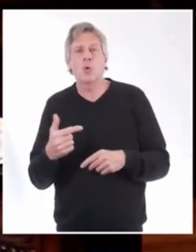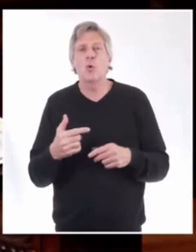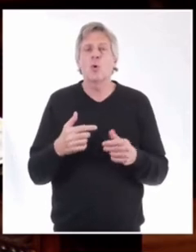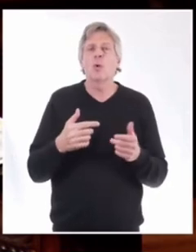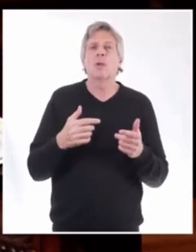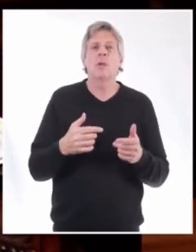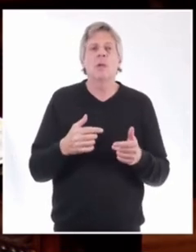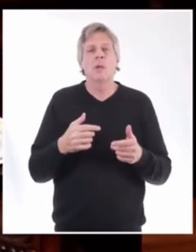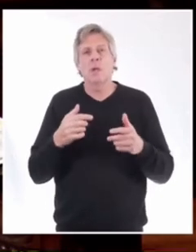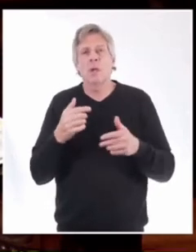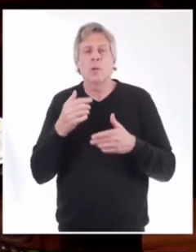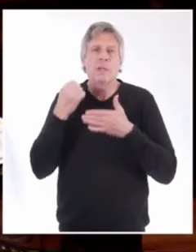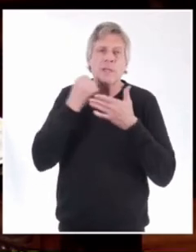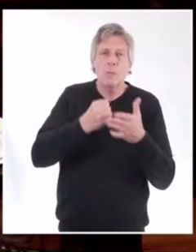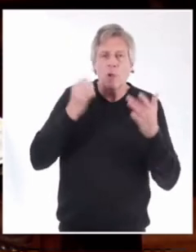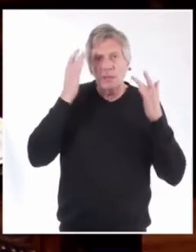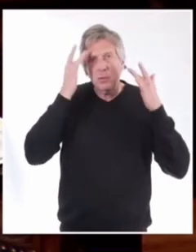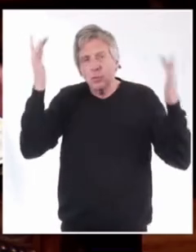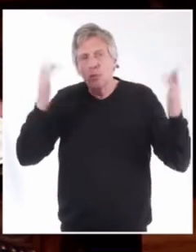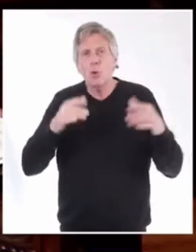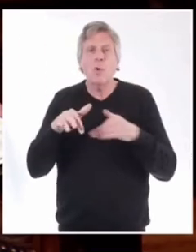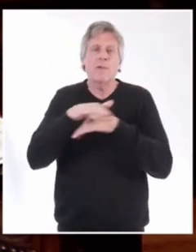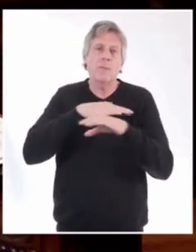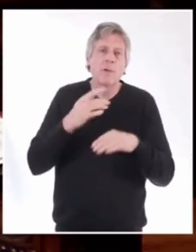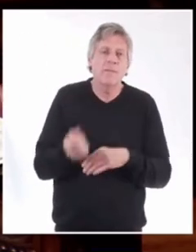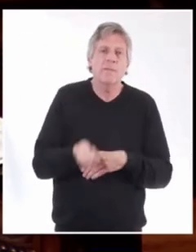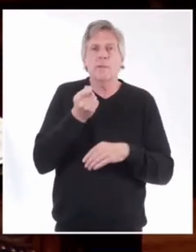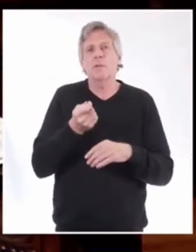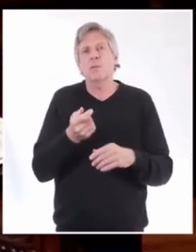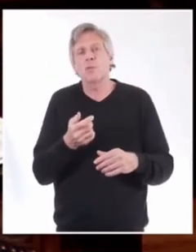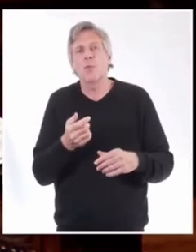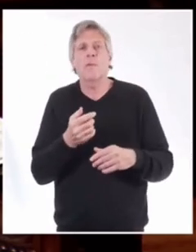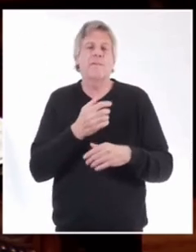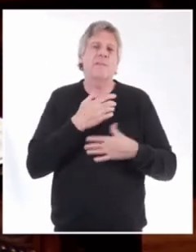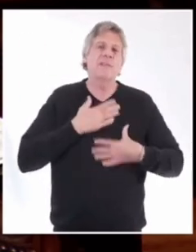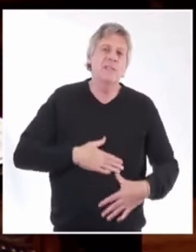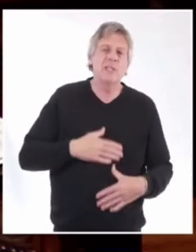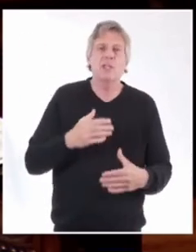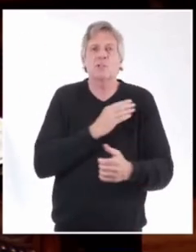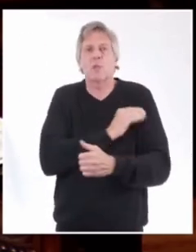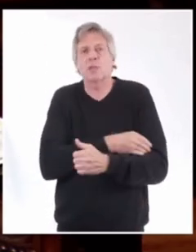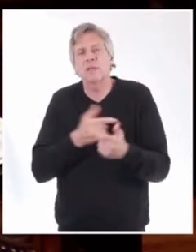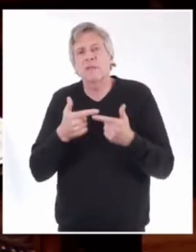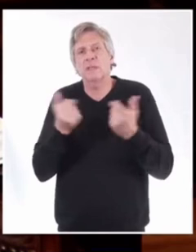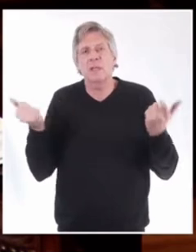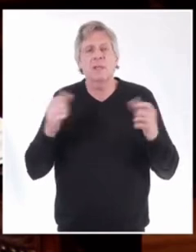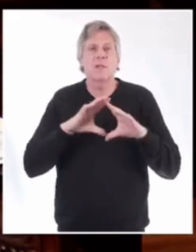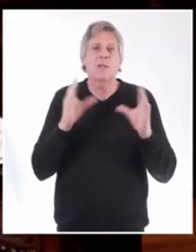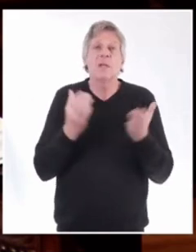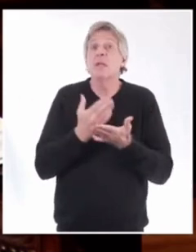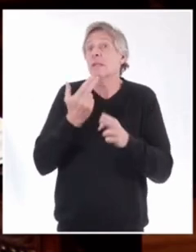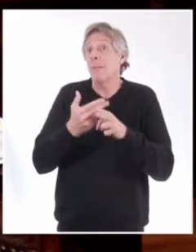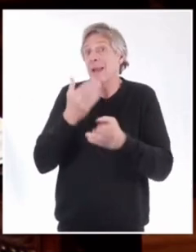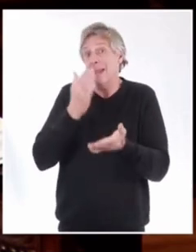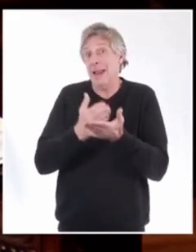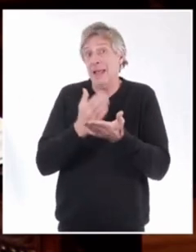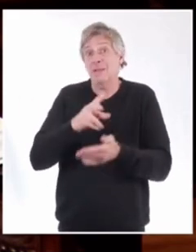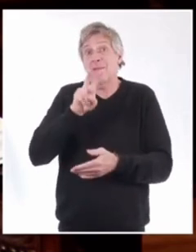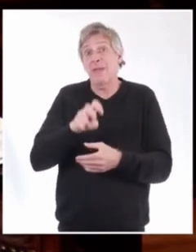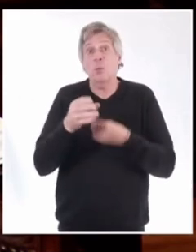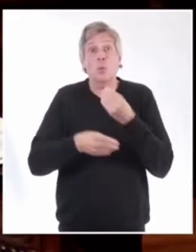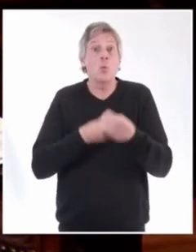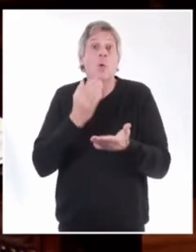patrimoine et culture, environnement, éducation, physique et sportif, etc., appelées plus communément les classes vertes ou classes de